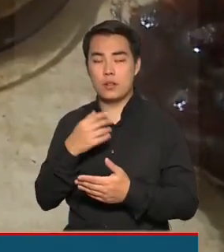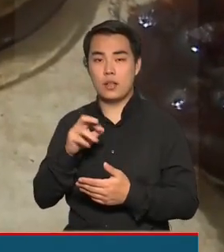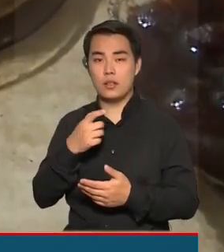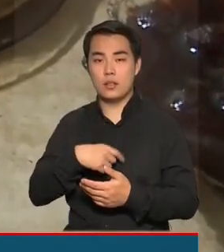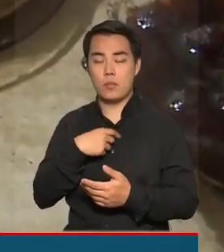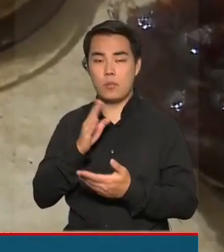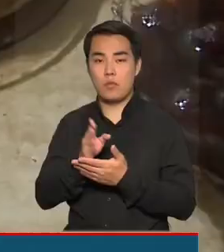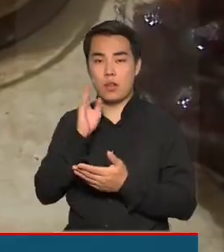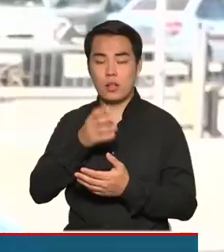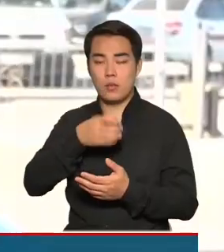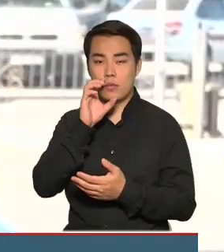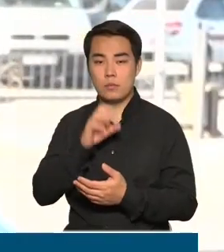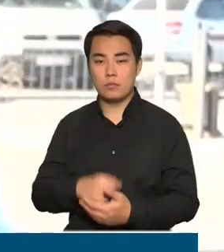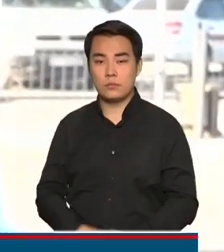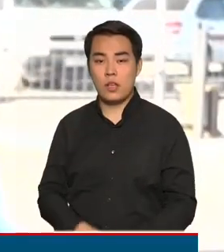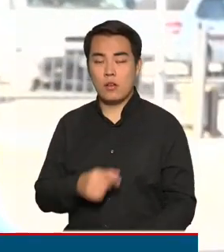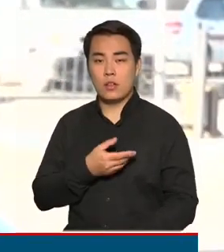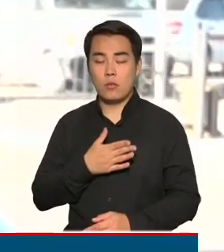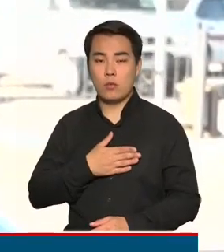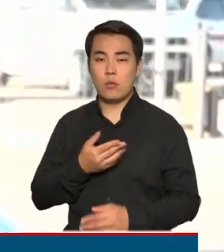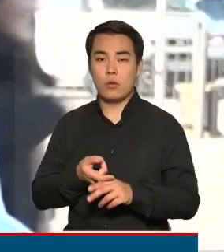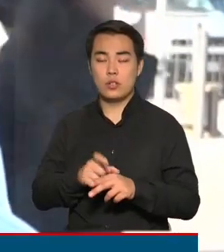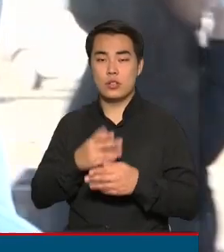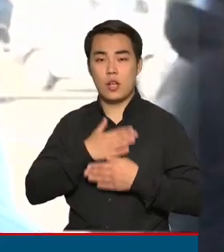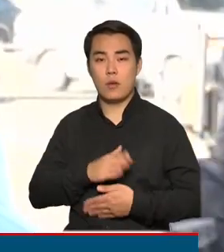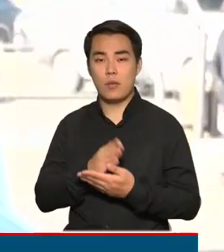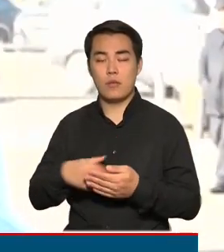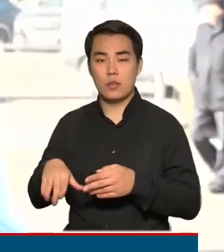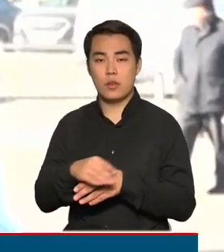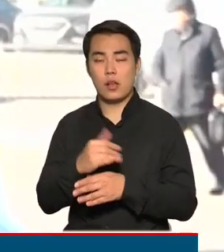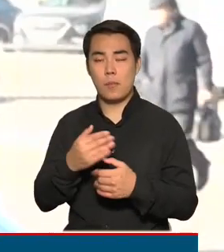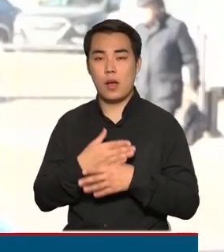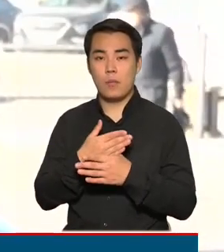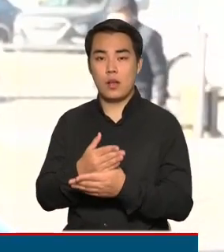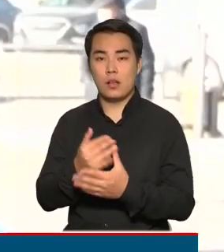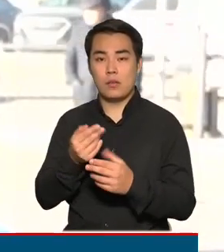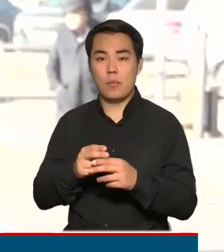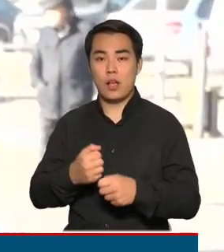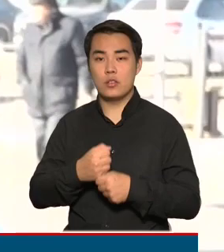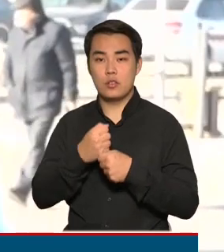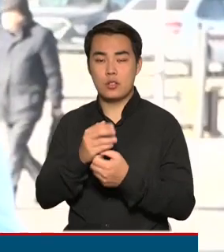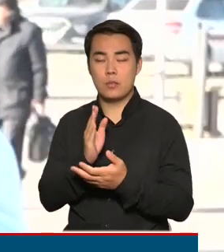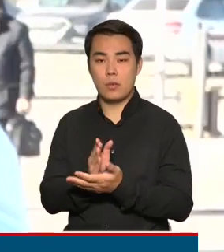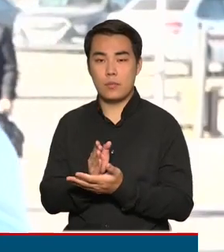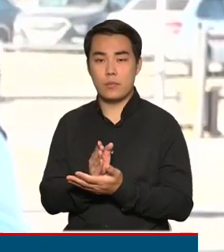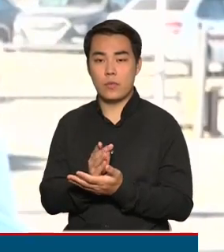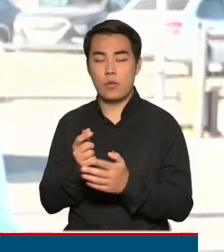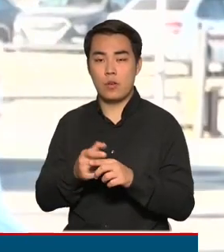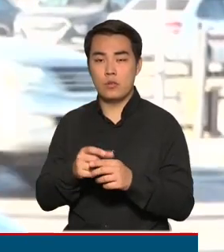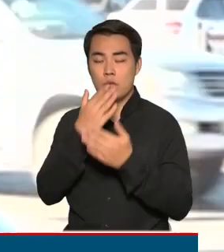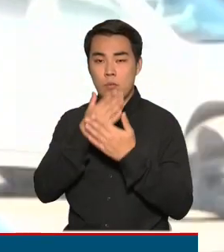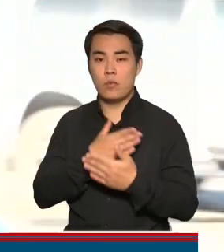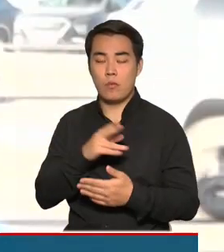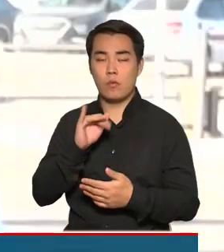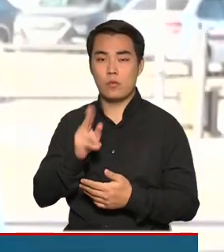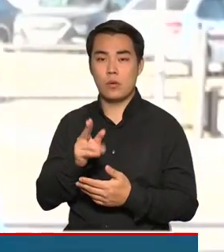страны проводить досуг. Я очень довольна им. Он во всем мне как бы и помогает, и поддерживает. Очень любит